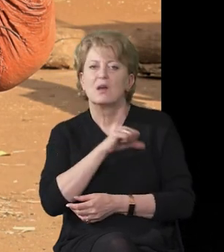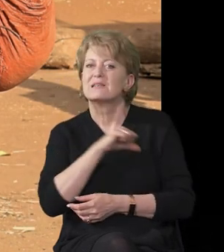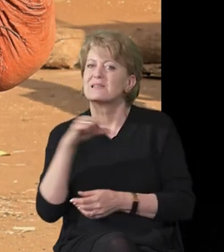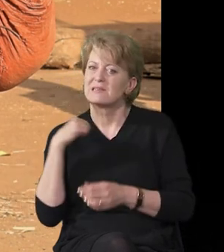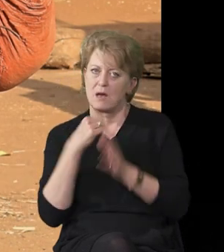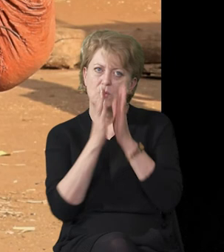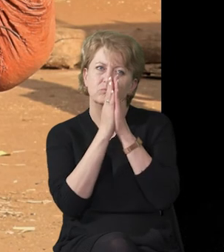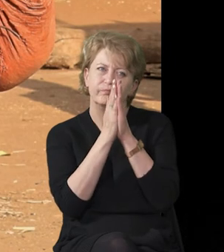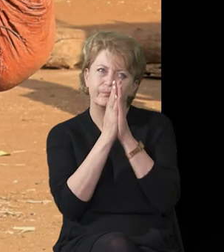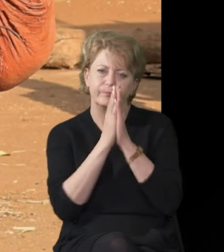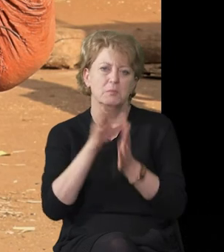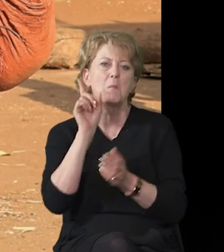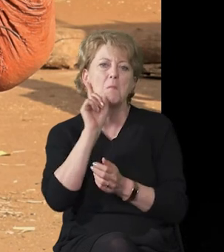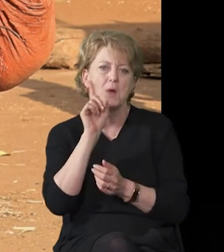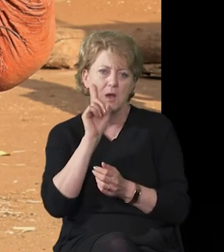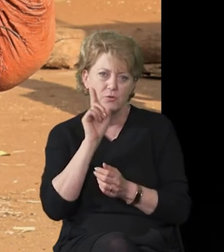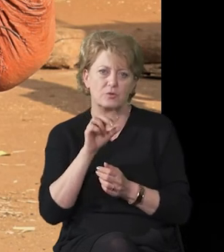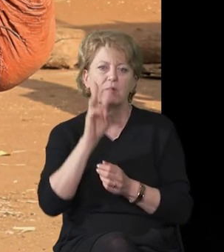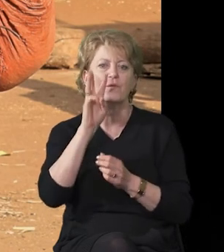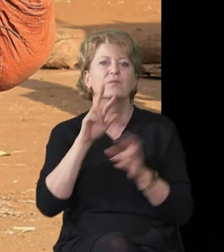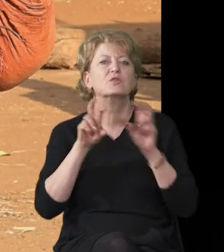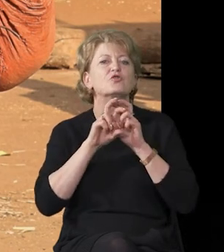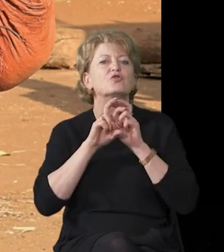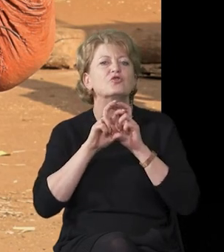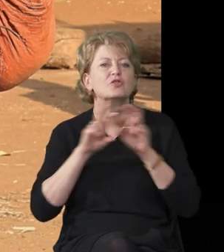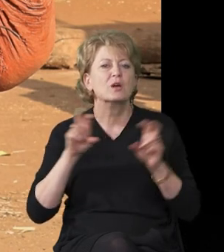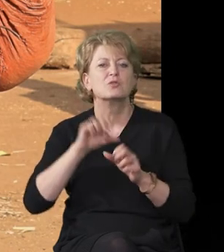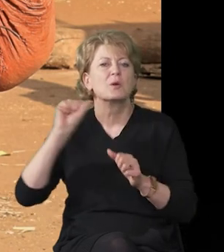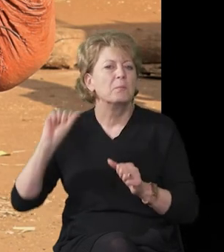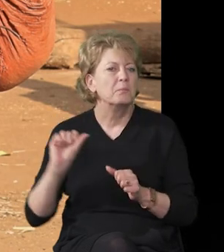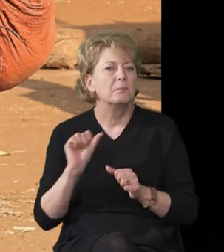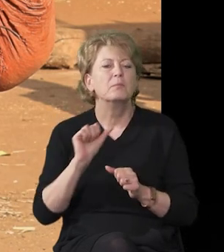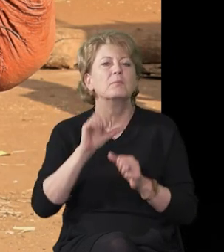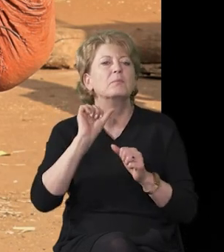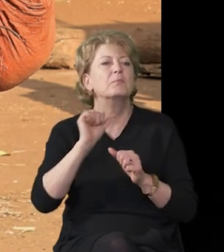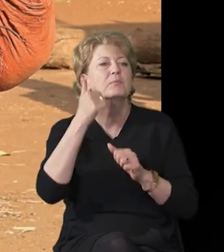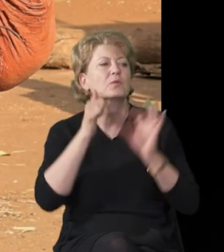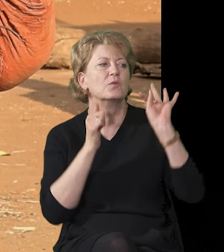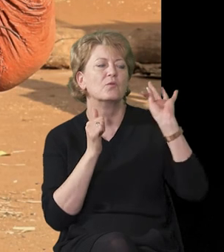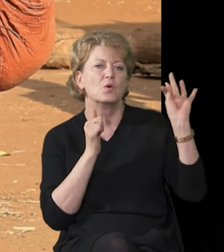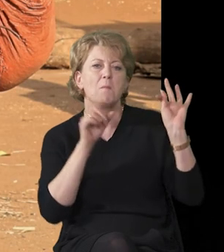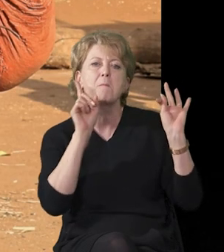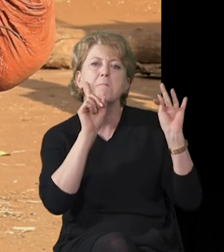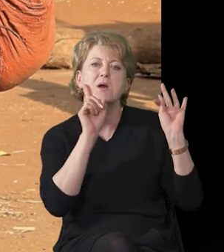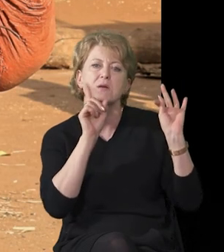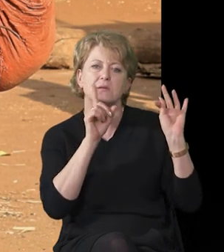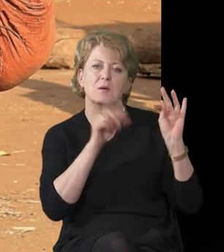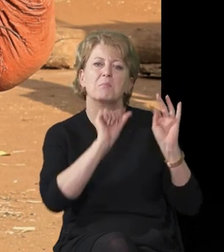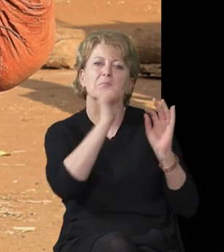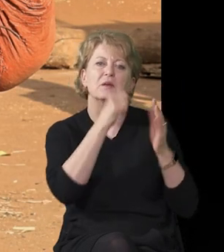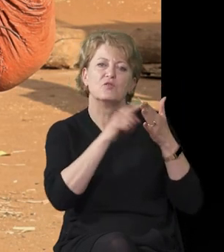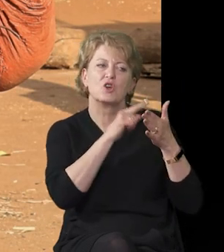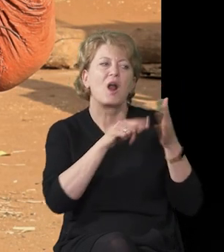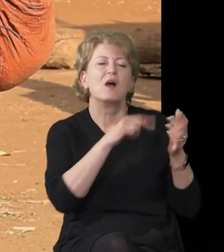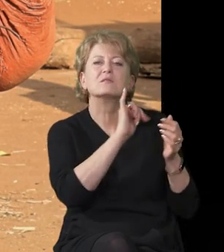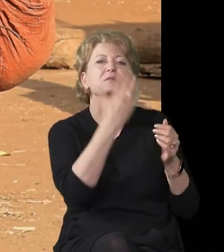to, aby w czasie inicjacji, która się odbywa, męskiej inicjacji polegającej na tym, że mężczyźni na Golasa biegają po